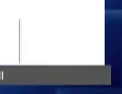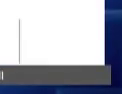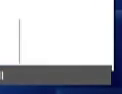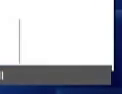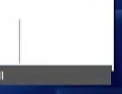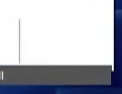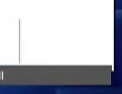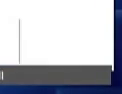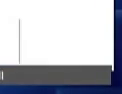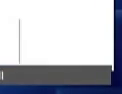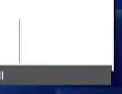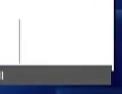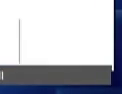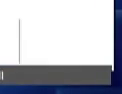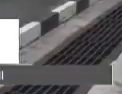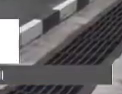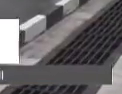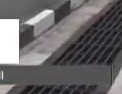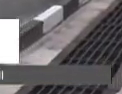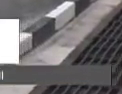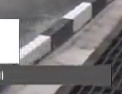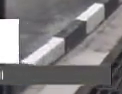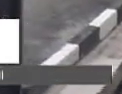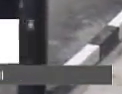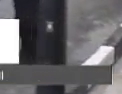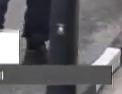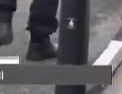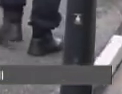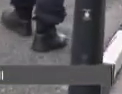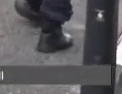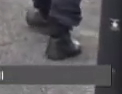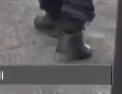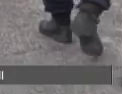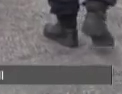Dua suspek lanun warga Indonesia diburu.